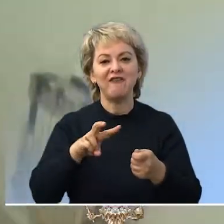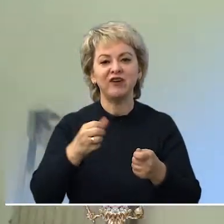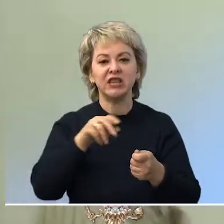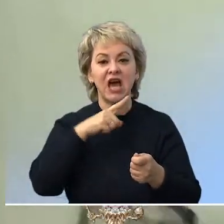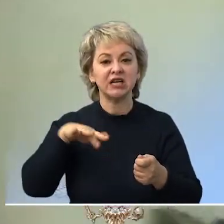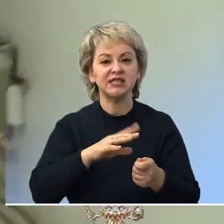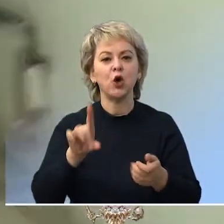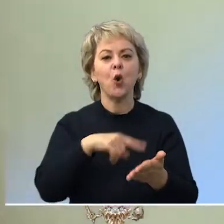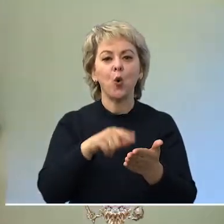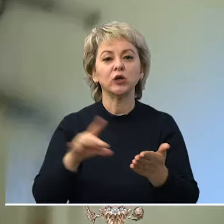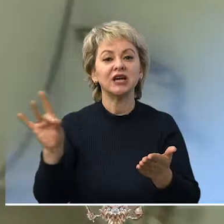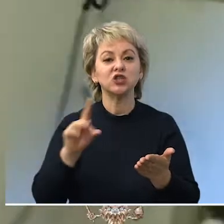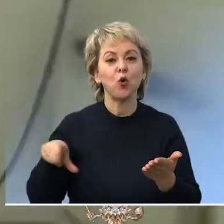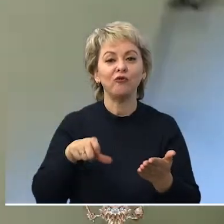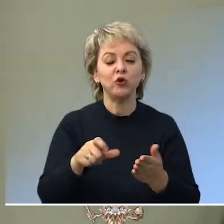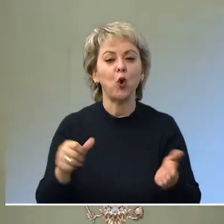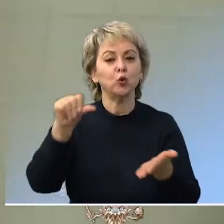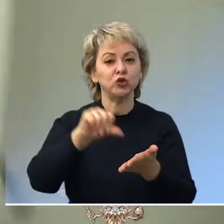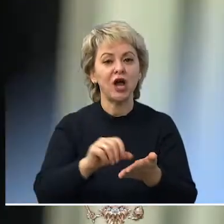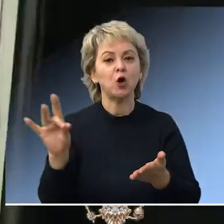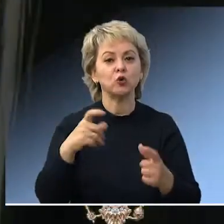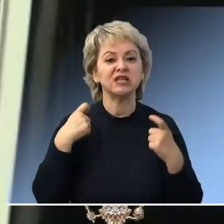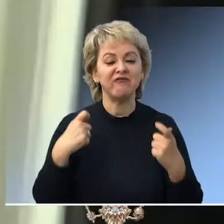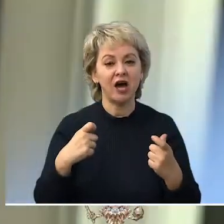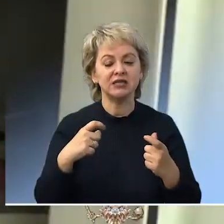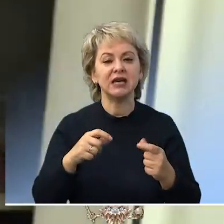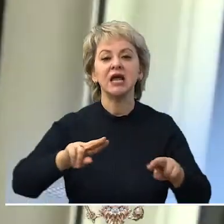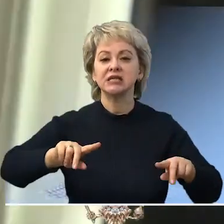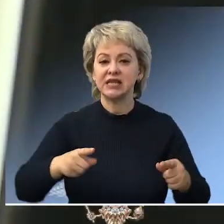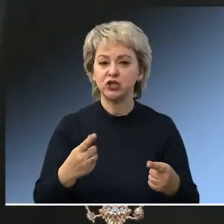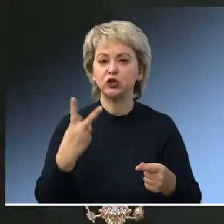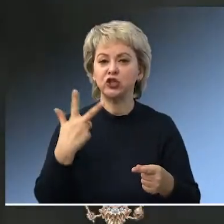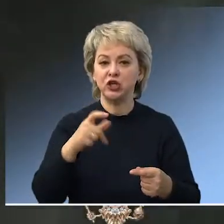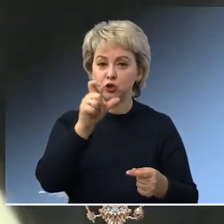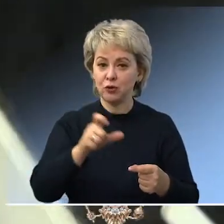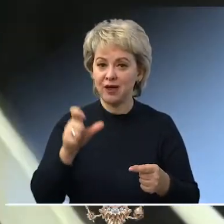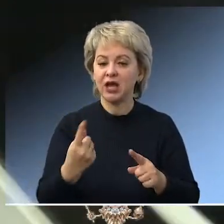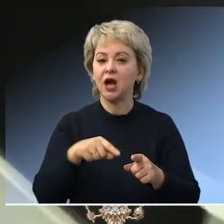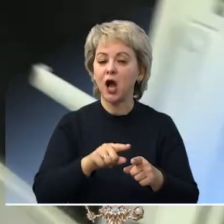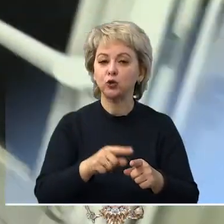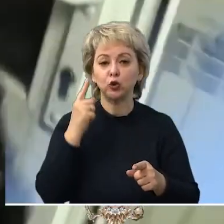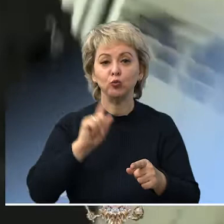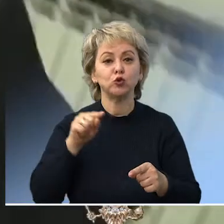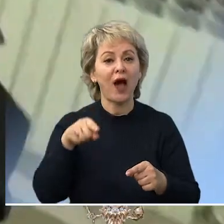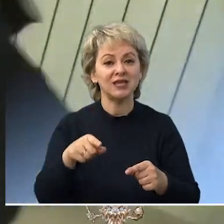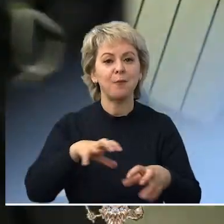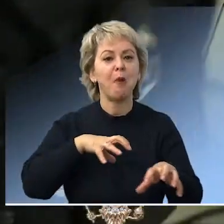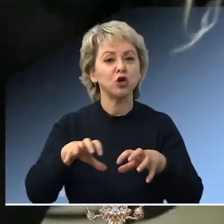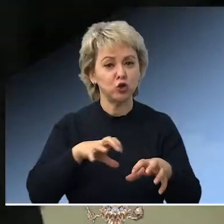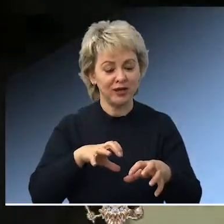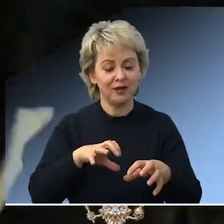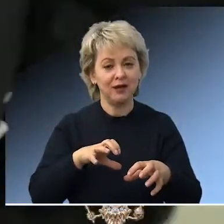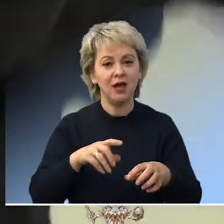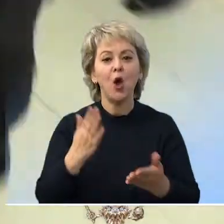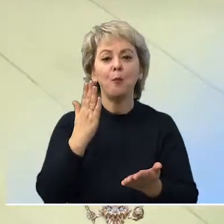МВД России по городу Ростова-на-Дону при участии Росгвардии задержаны трое местных жителей, которых подозревают в